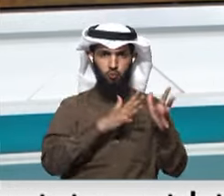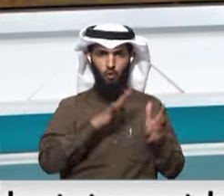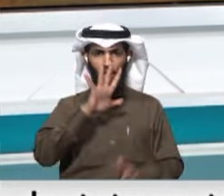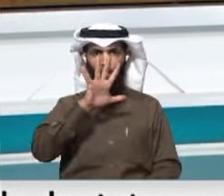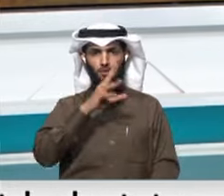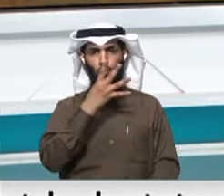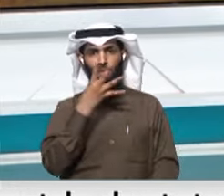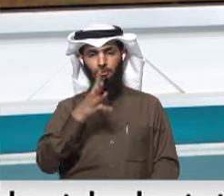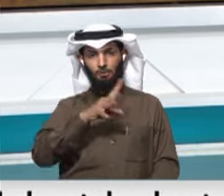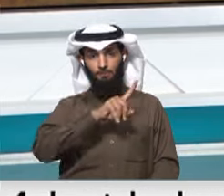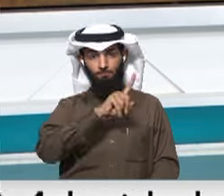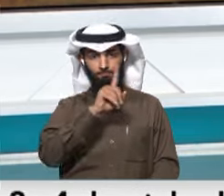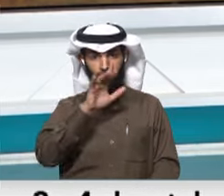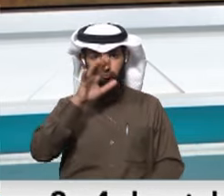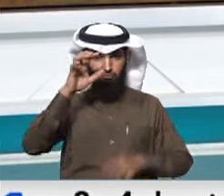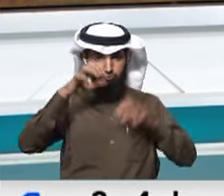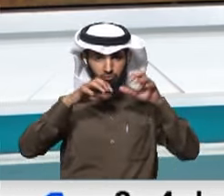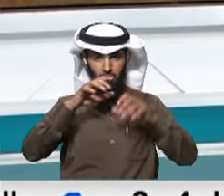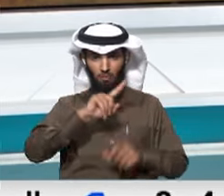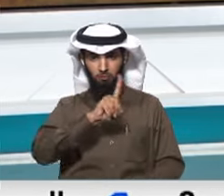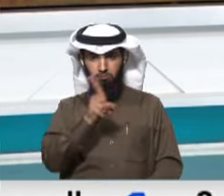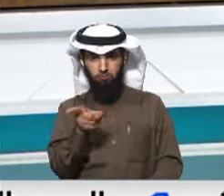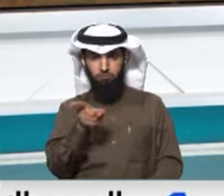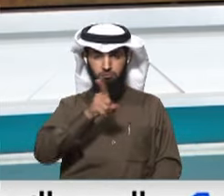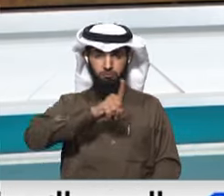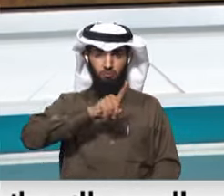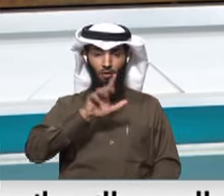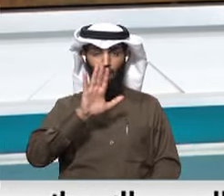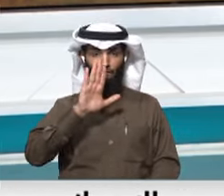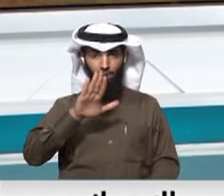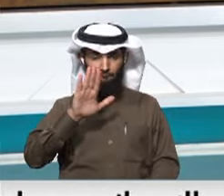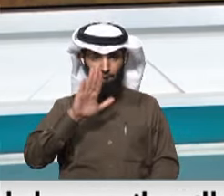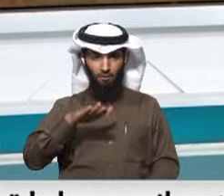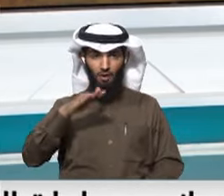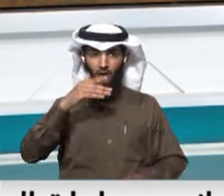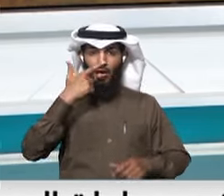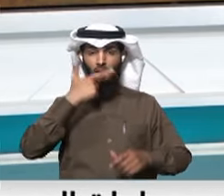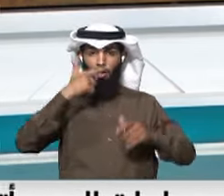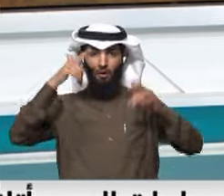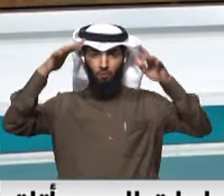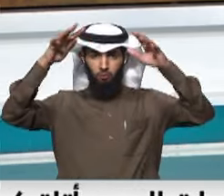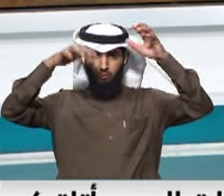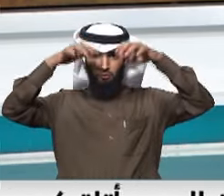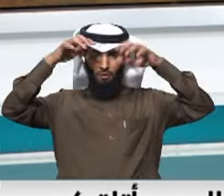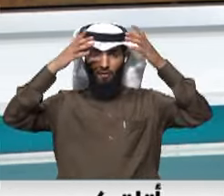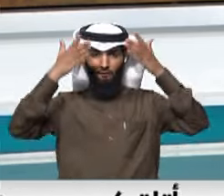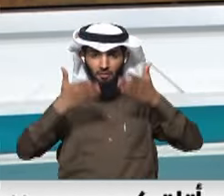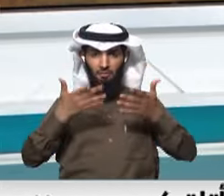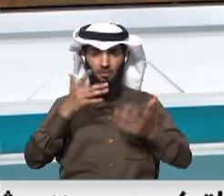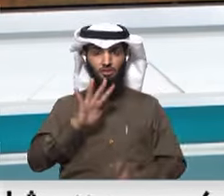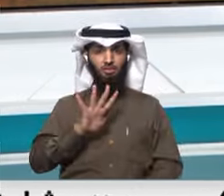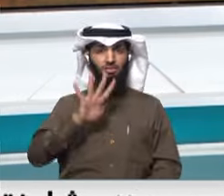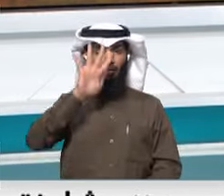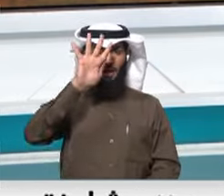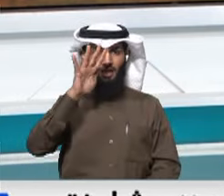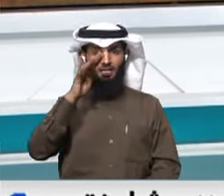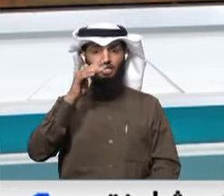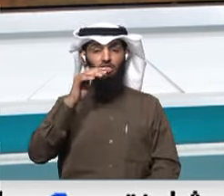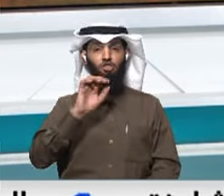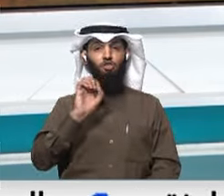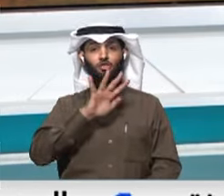في الساعة متوقع سرعة الرياح. أيضا يمتد المنخفض الجوي على مدينة الكويت وأيضا المناطق الشمالية الشرقية في مساء